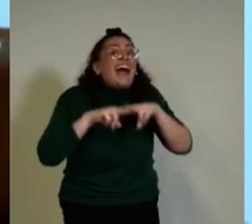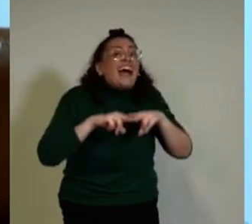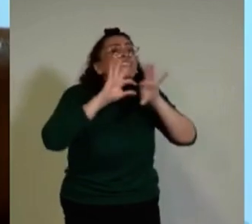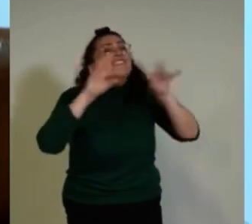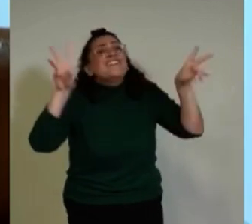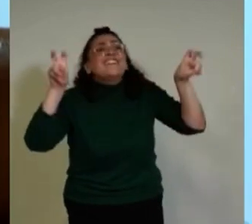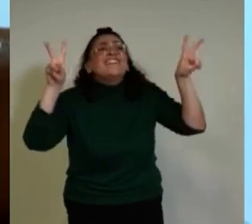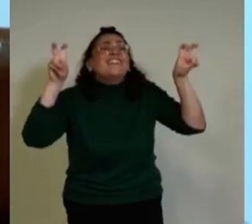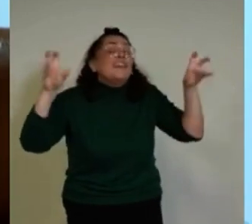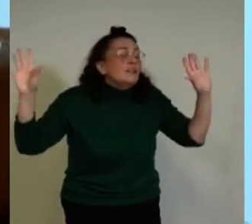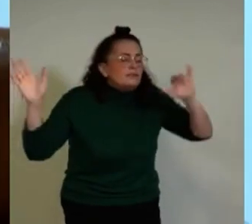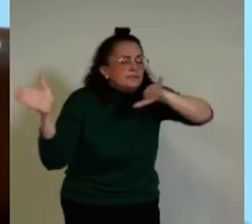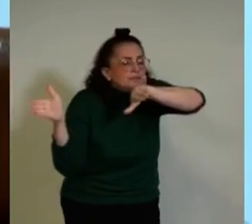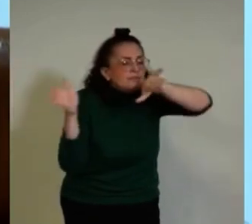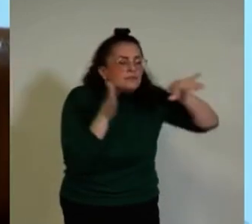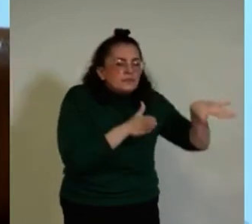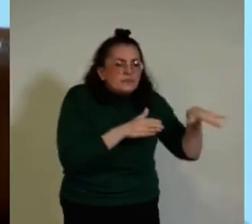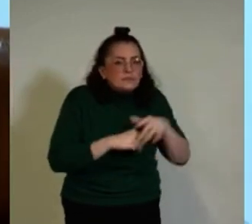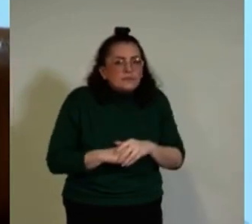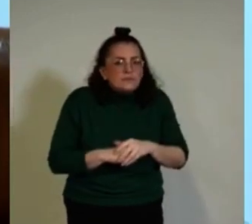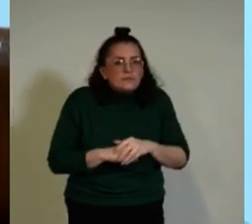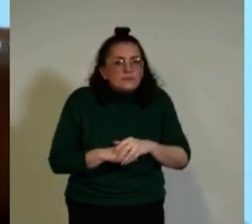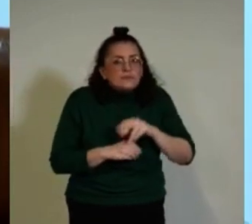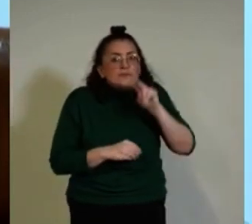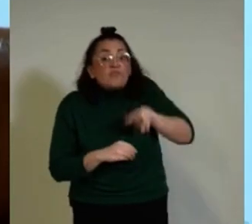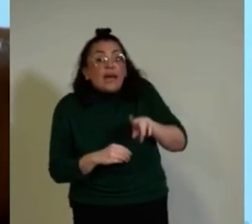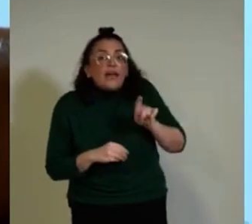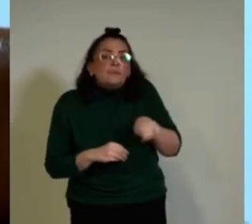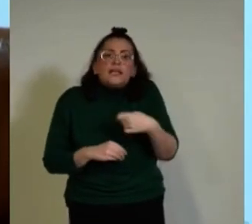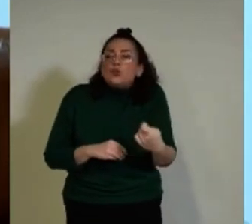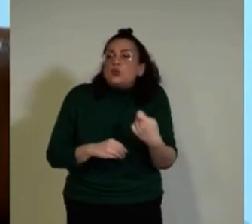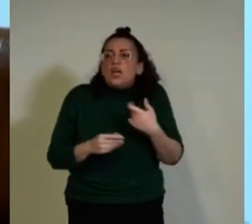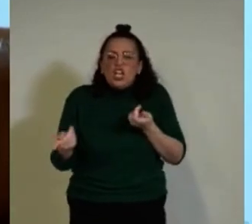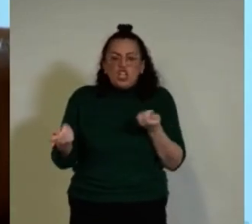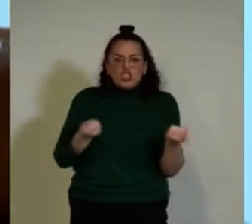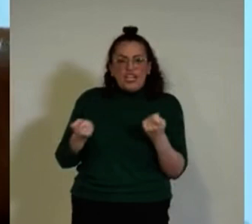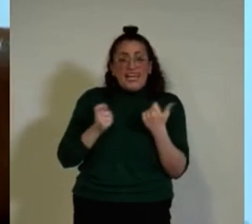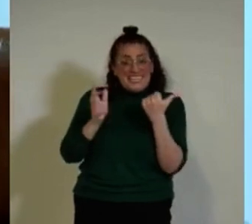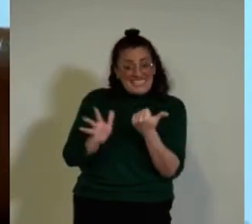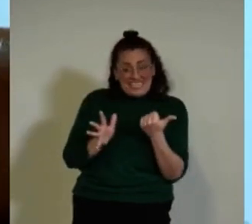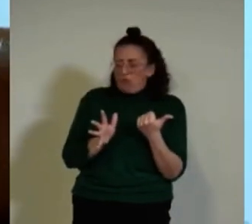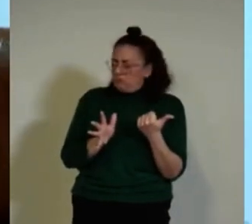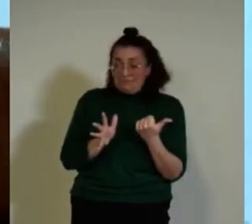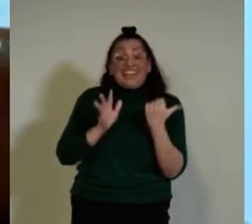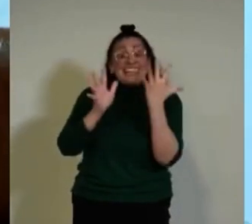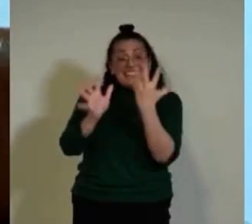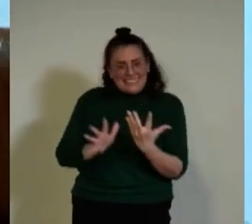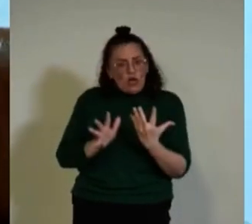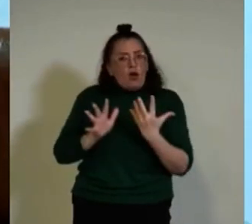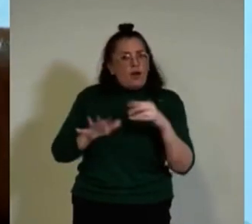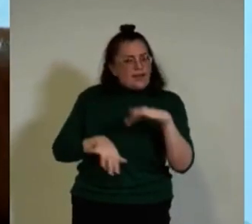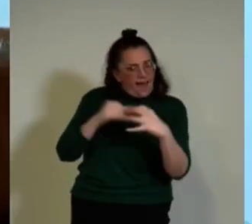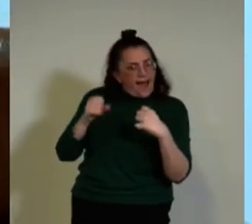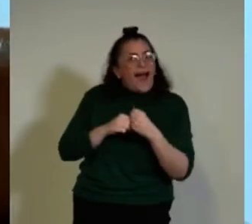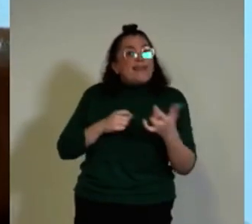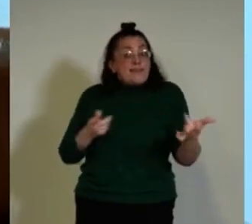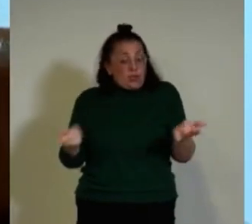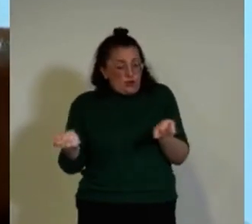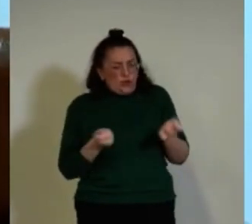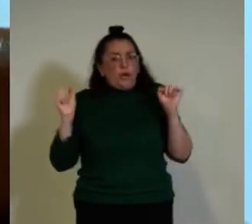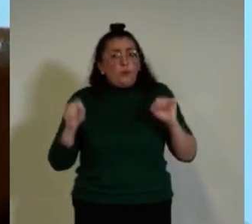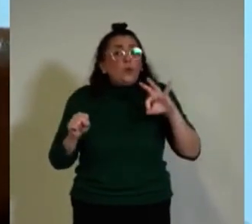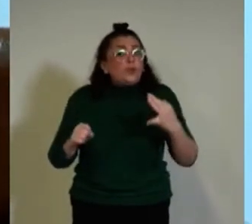vous avez des coûts partis, bien sûr, on ne gère pas une ville à 6 ans, on la gère à 10 ans, 15 ans, donc il y a des investissements que vous reprenez aujourd'hui, que vous avez des dépenses